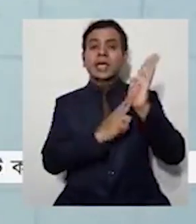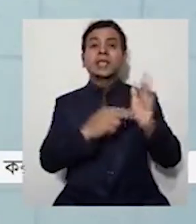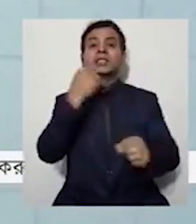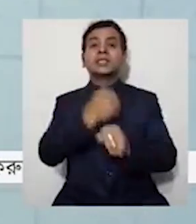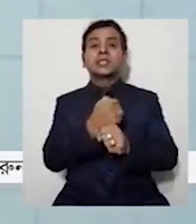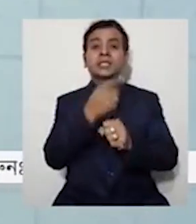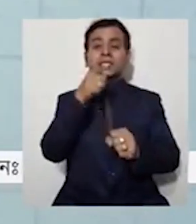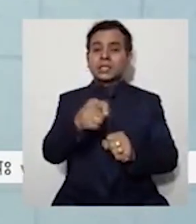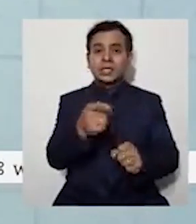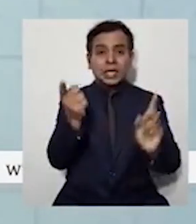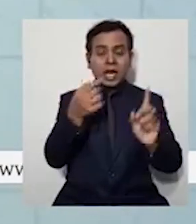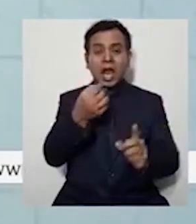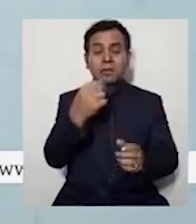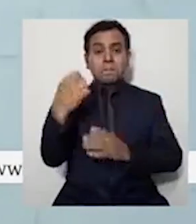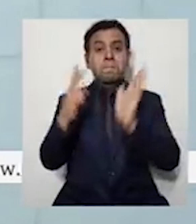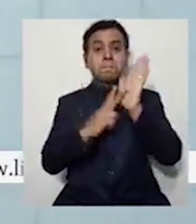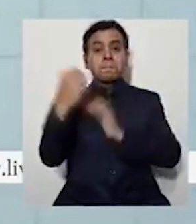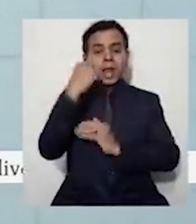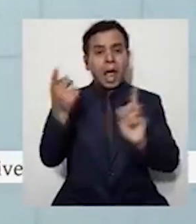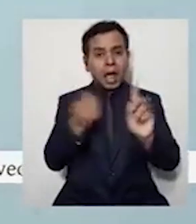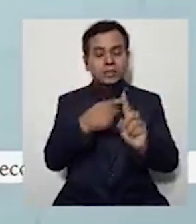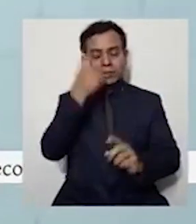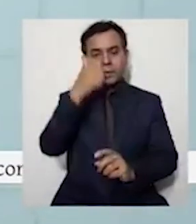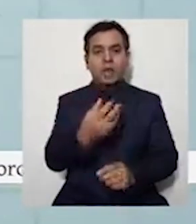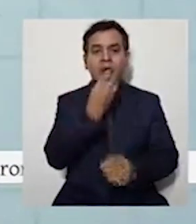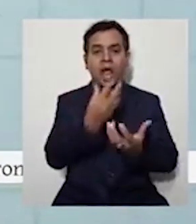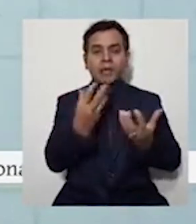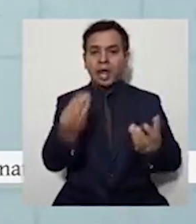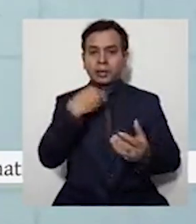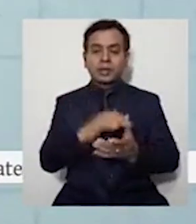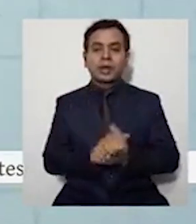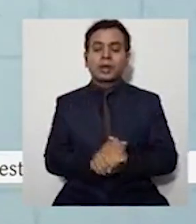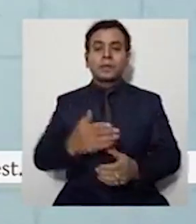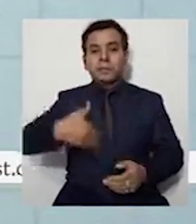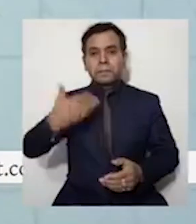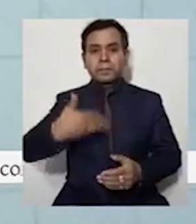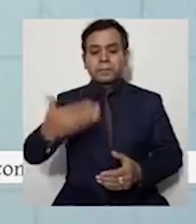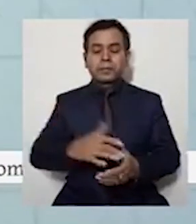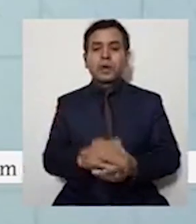নিয়মিতভাবে হালকা হলেও ব্যায়াম করবেন। মনকে উৎফুল্ল রাখবেন, সতেজ